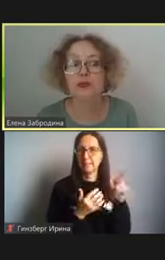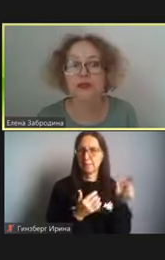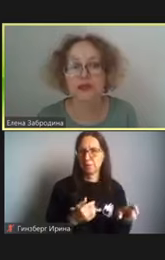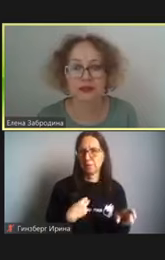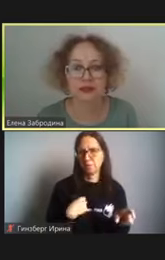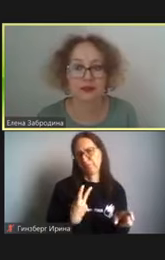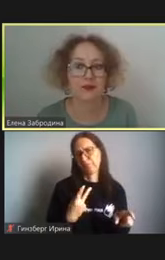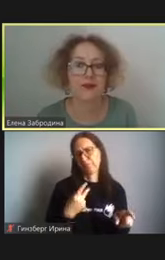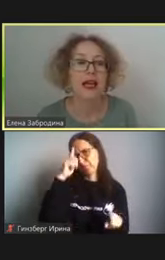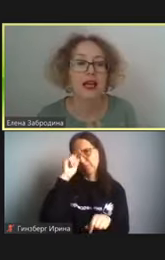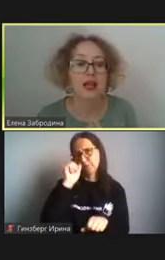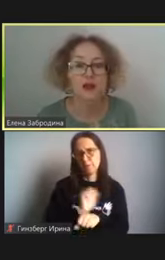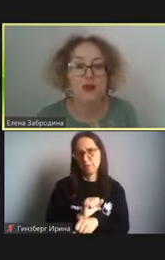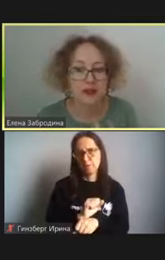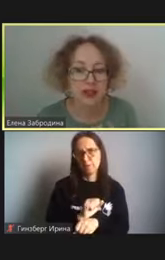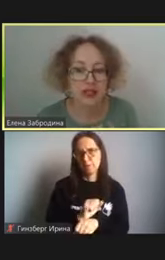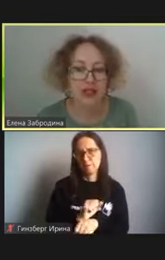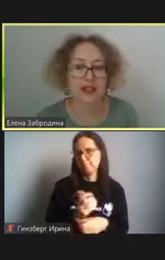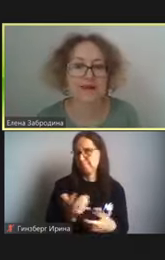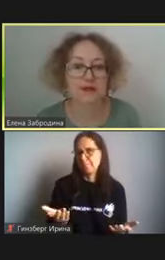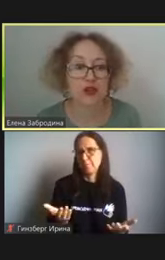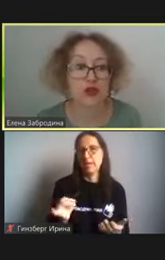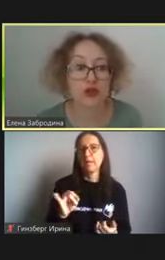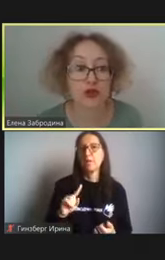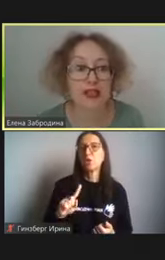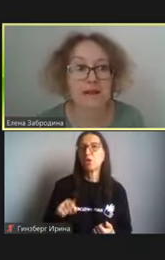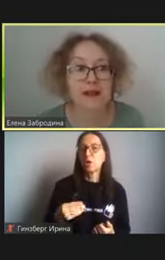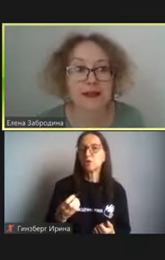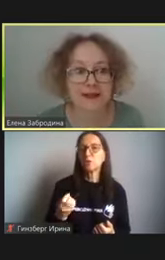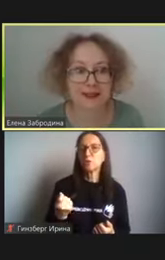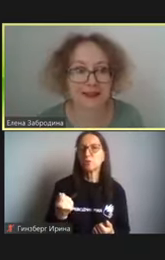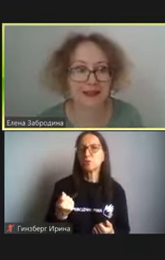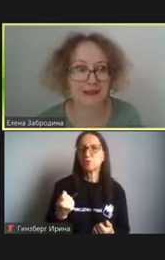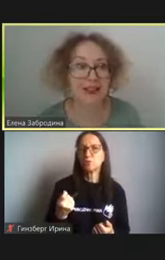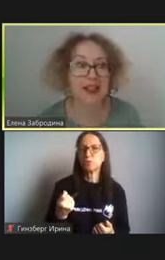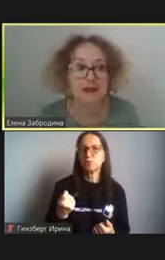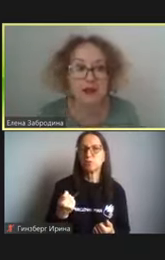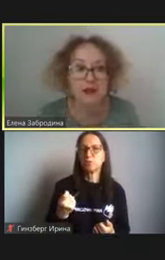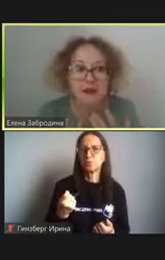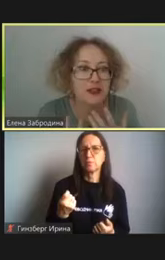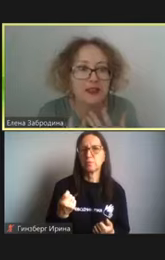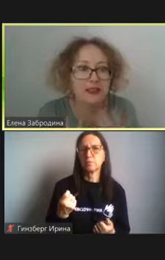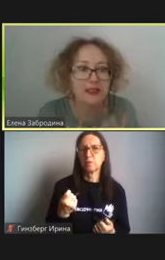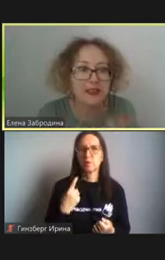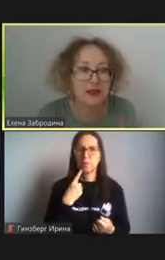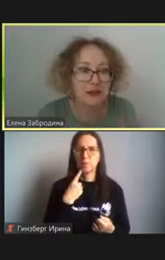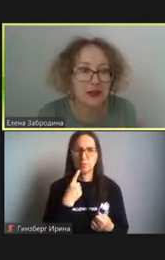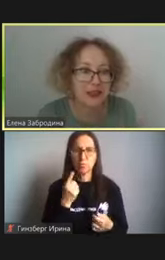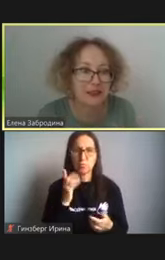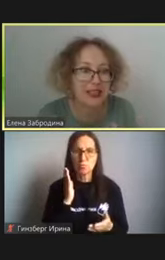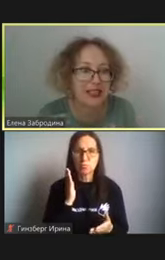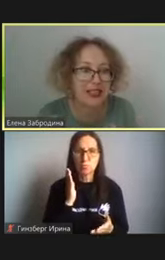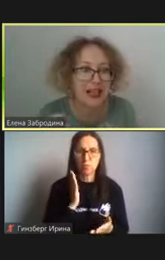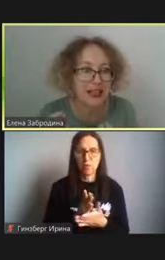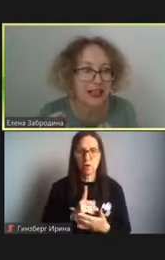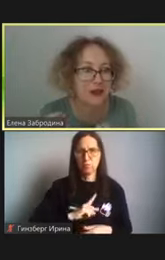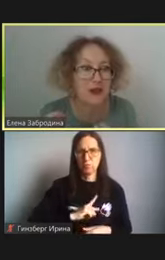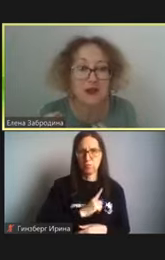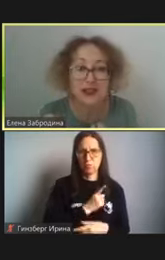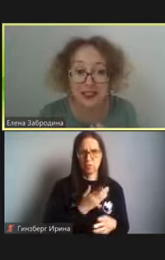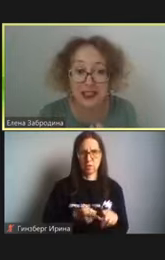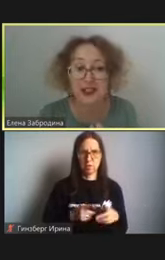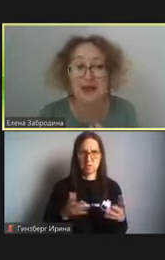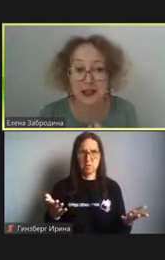ужасно смутился. И он даже чуть-чуть описался. так вот прям вот совсем вот смутился,